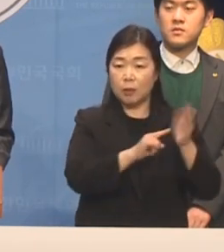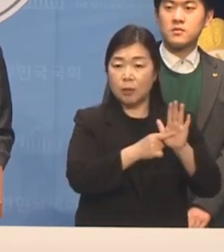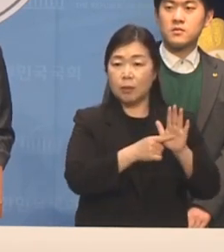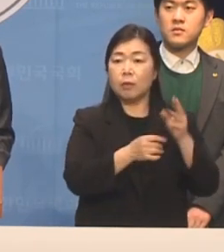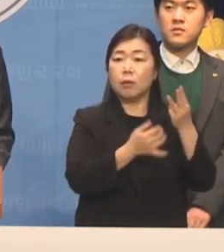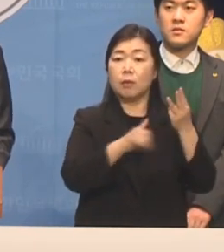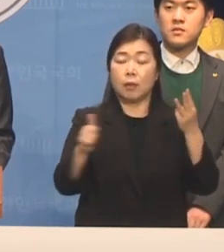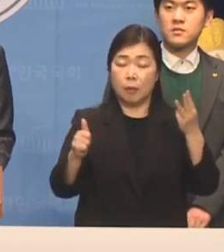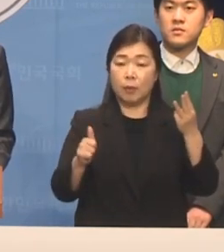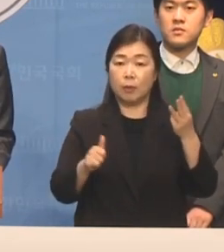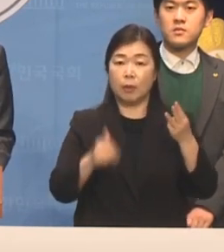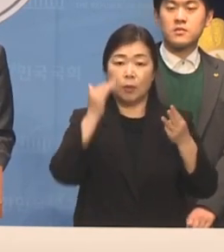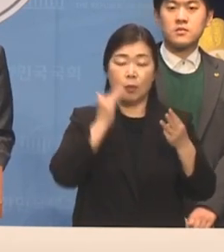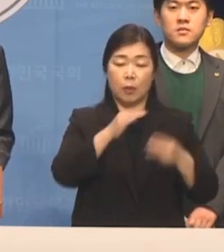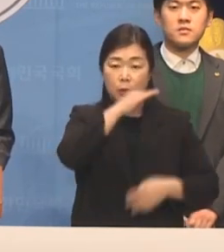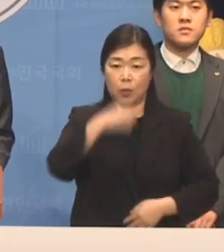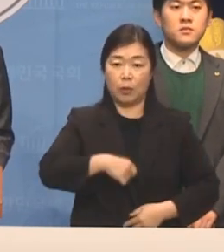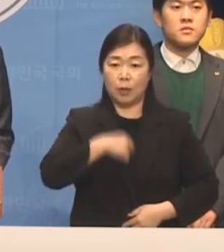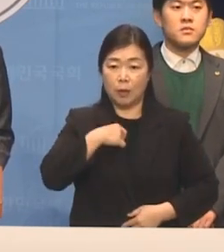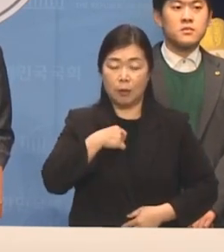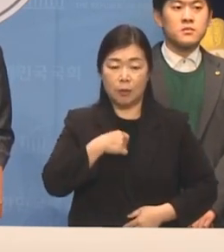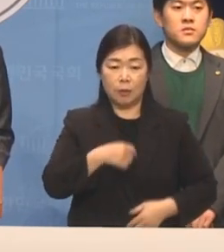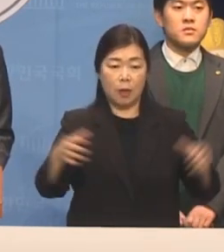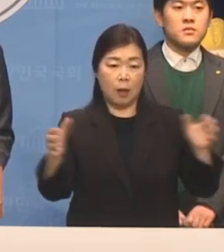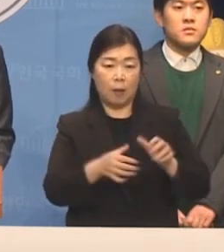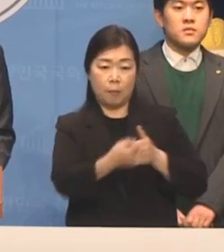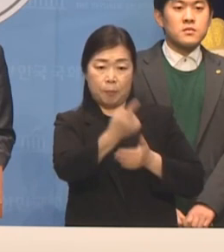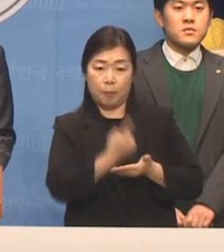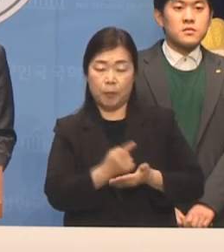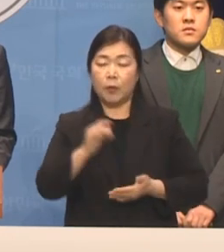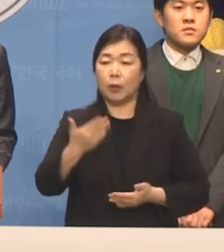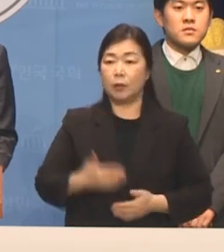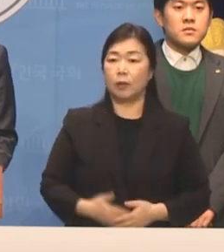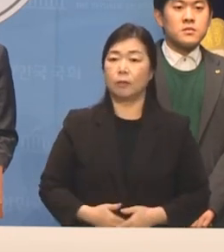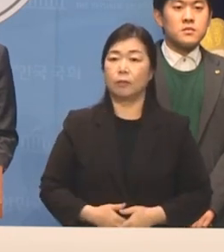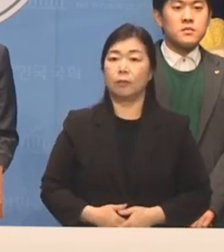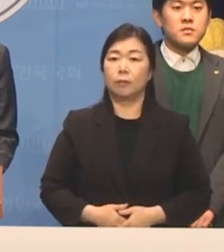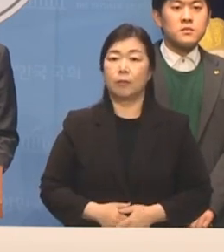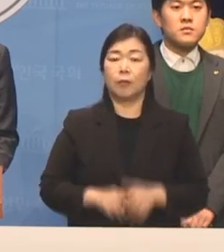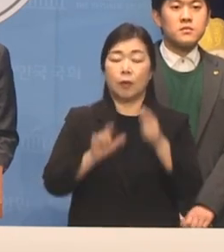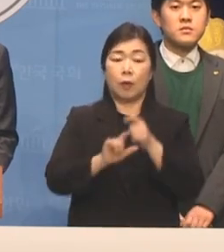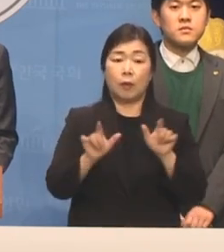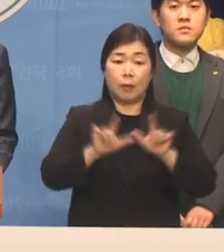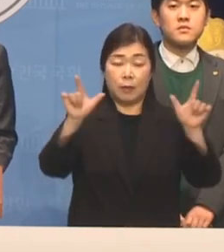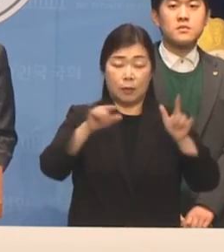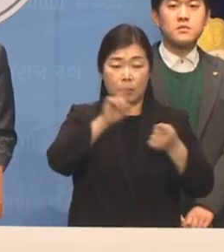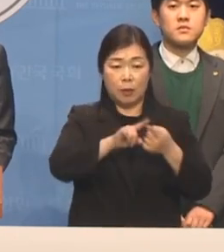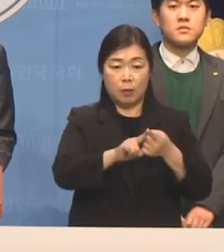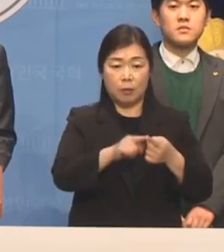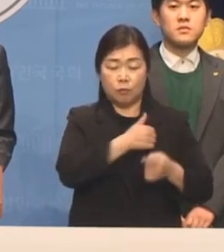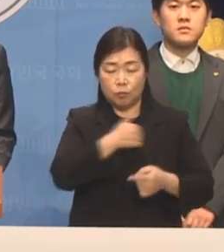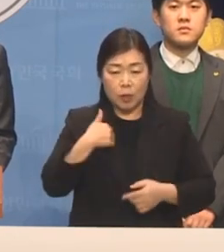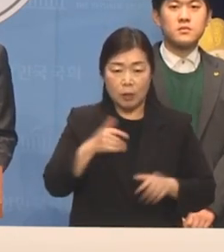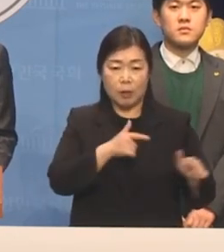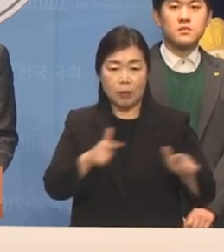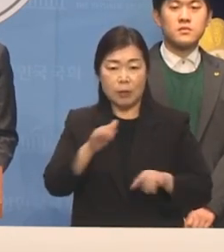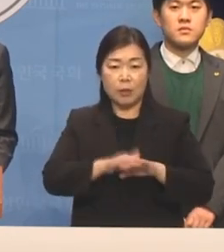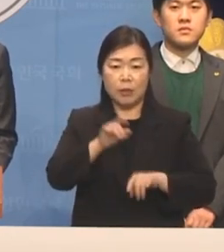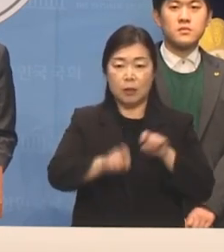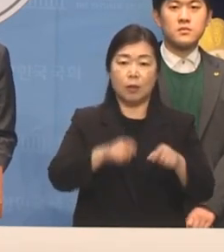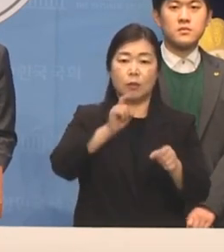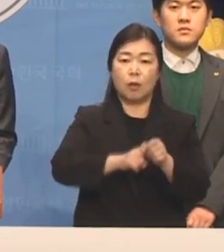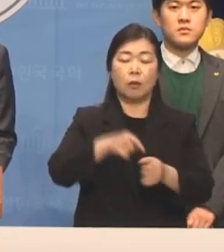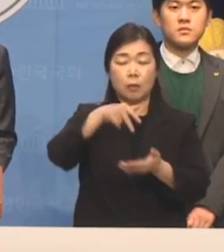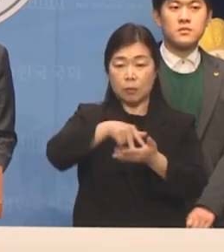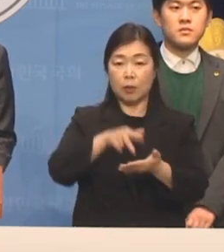3분의 정치인이 녹색정의당으로 합류하게 되었습니다. 더욱 기후정의에 관한 풍부하고 다양하고 실천적